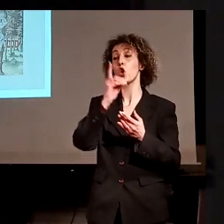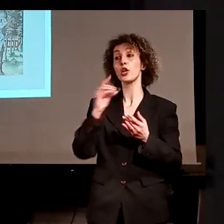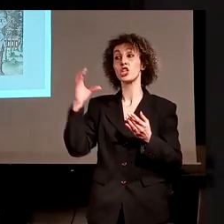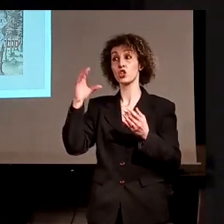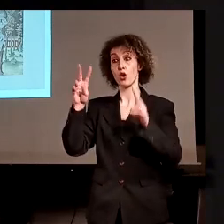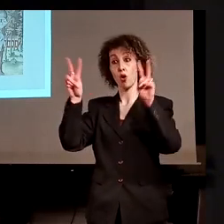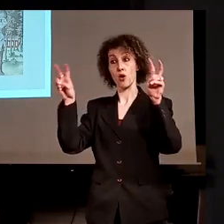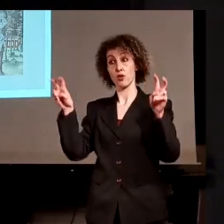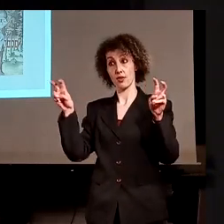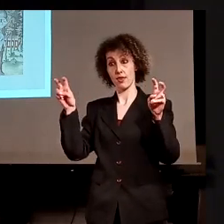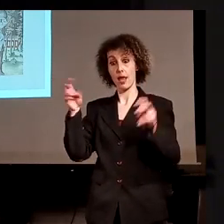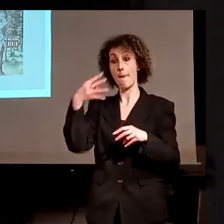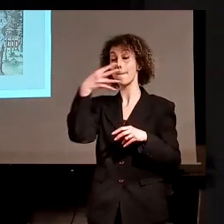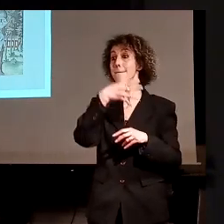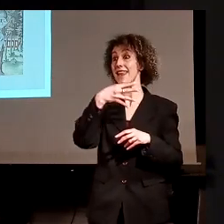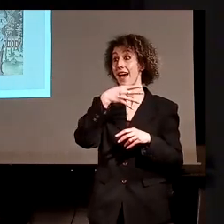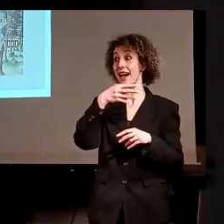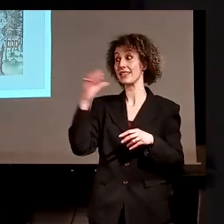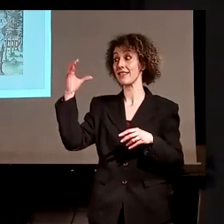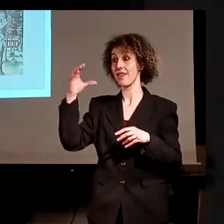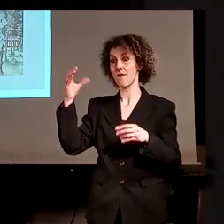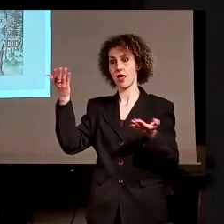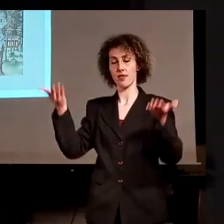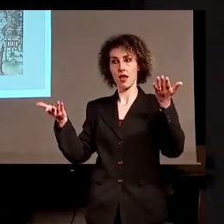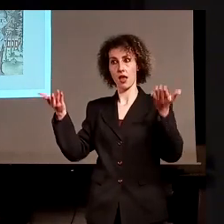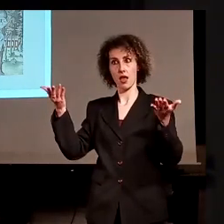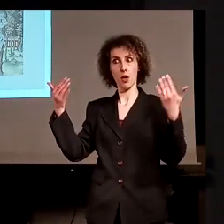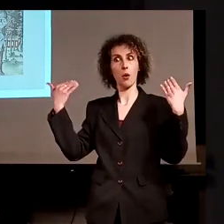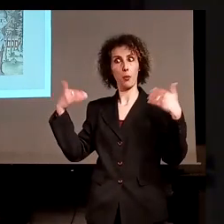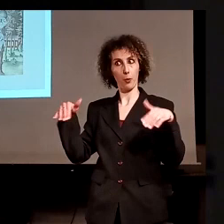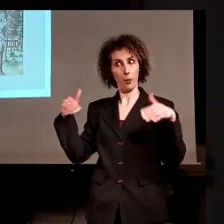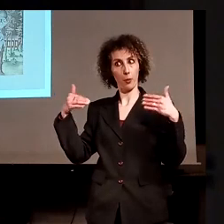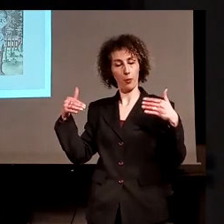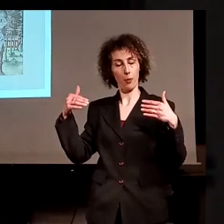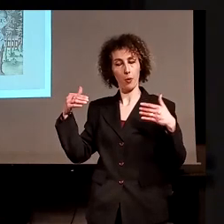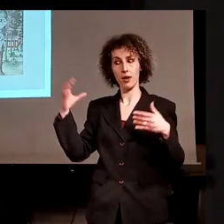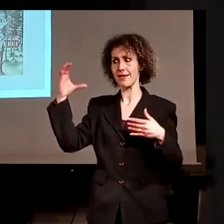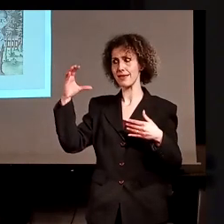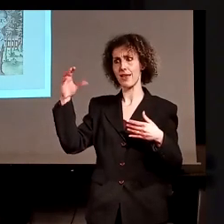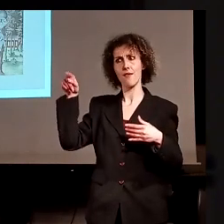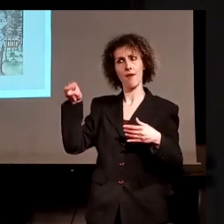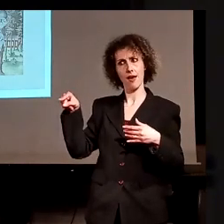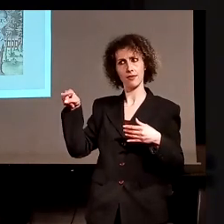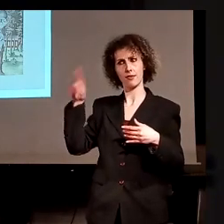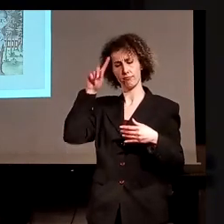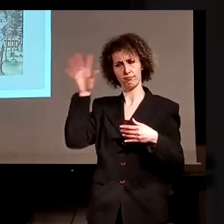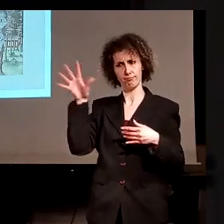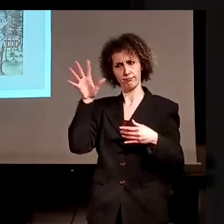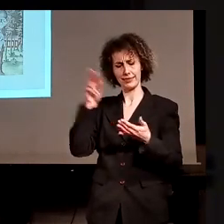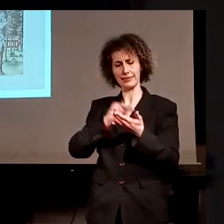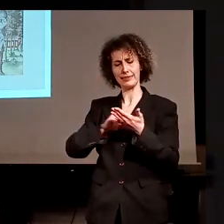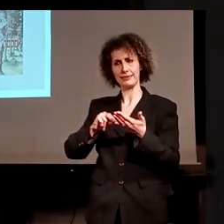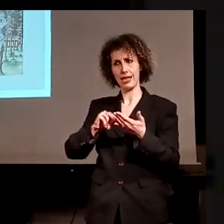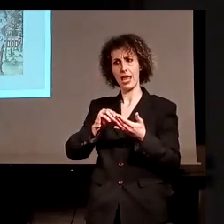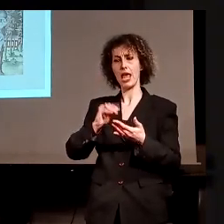con quello di cervantes questi per esempio scrisse don chisciotte